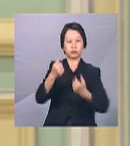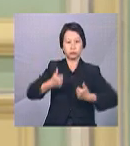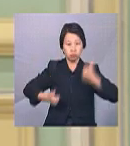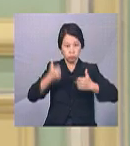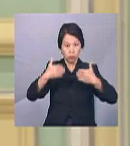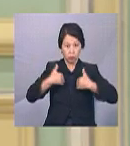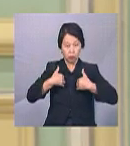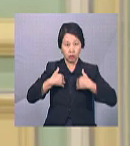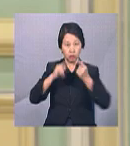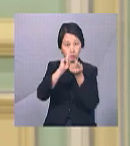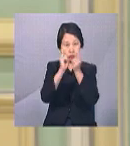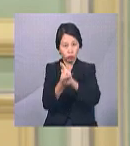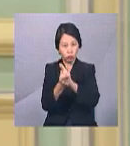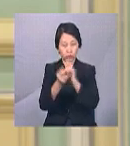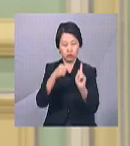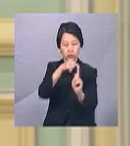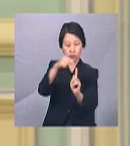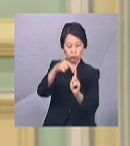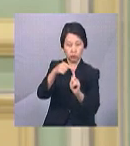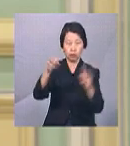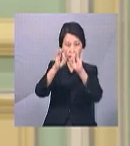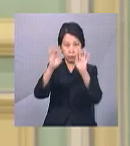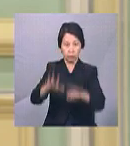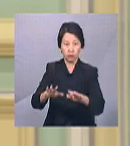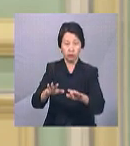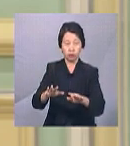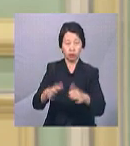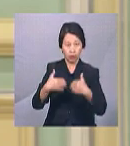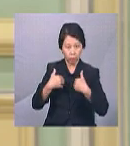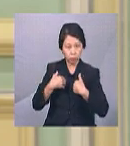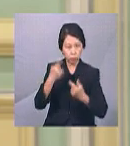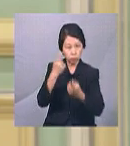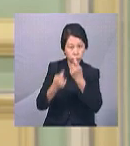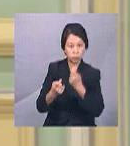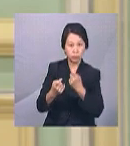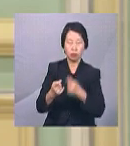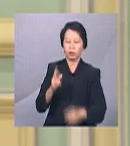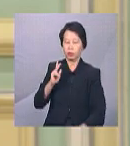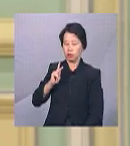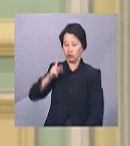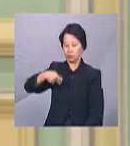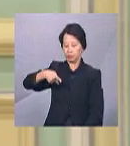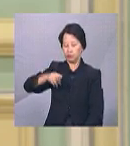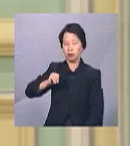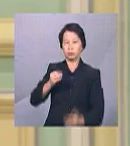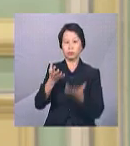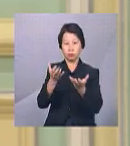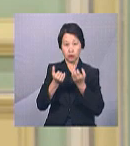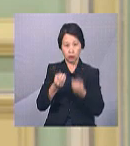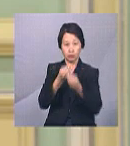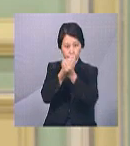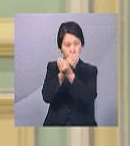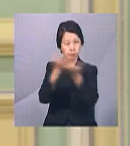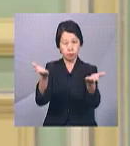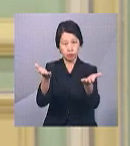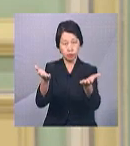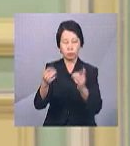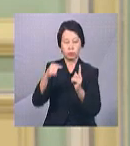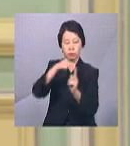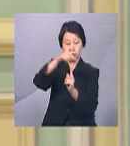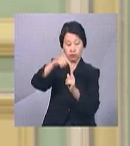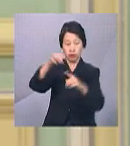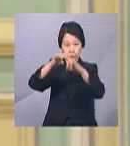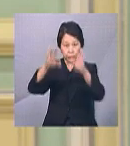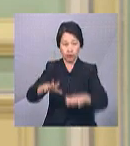perubahan kepada tareh toples Aan mereka ke PM ingin memaklumkan bahwa tareh